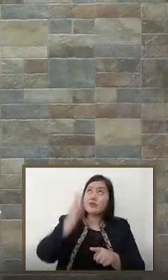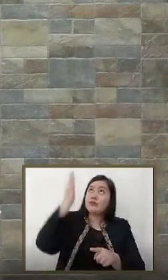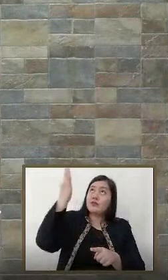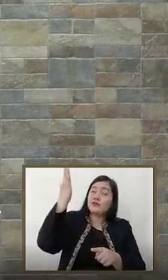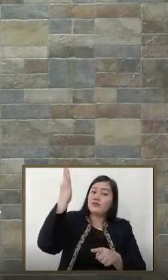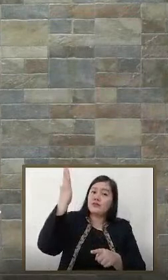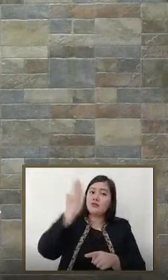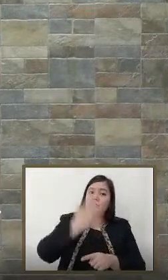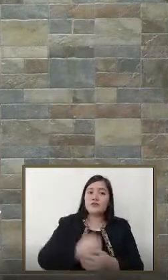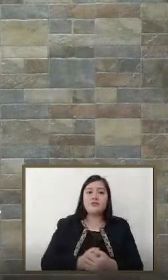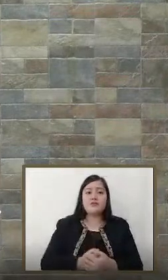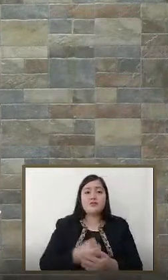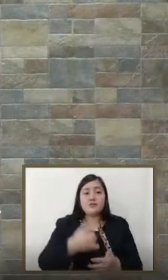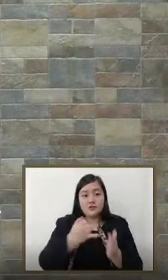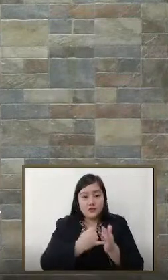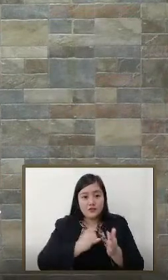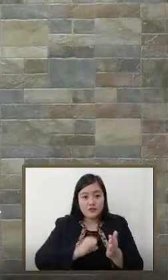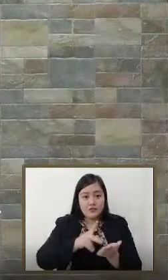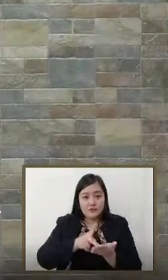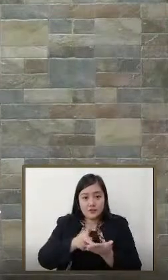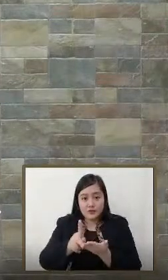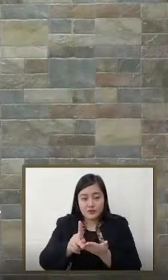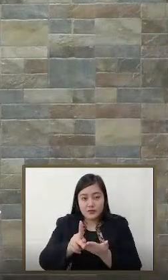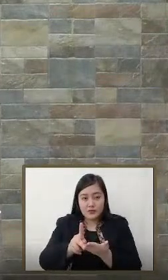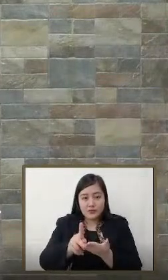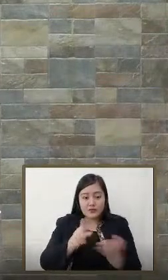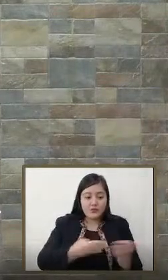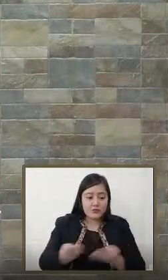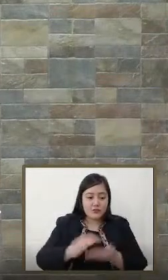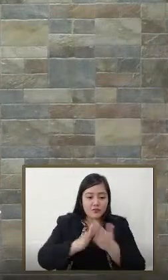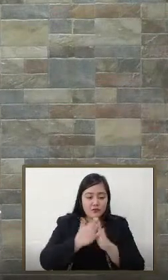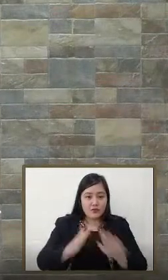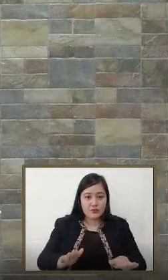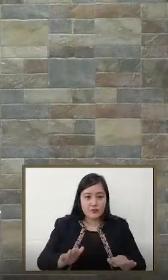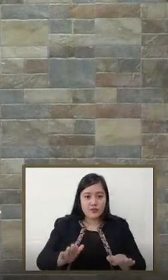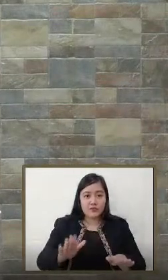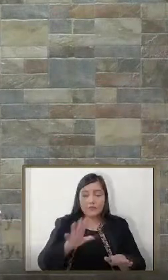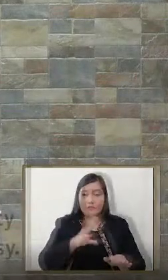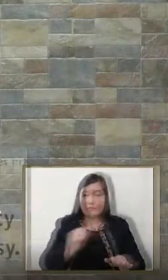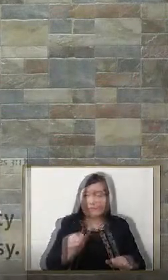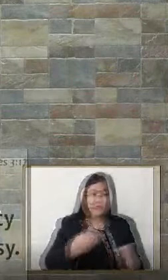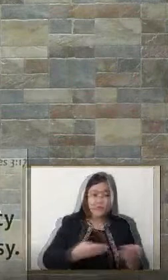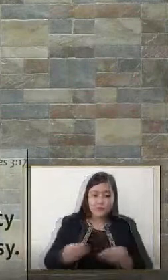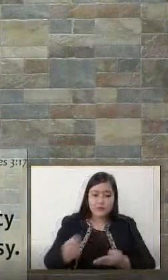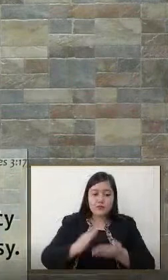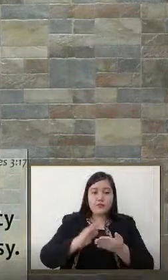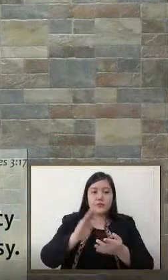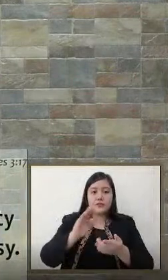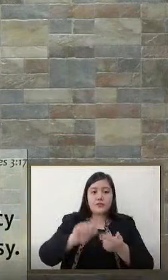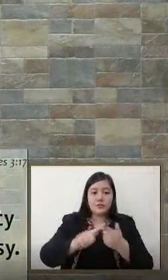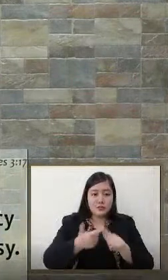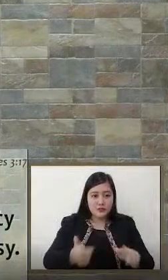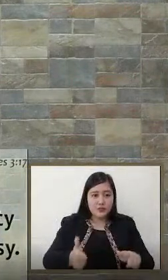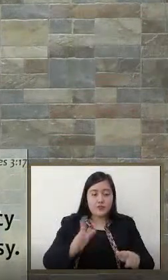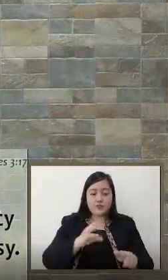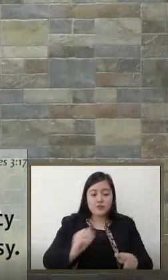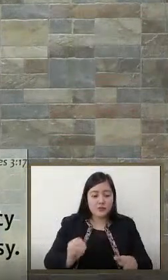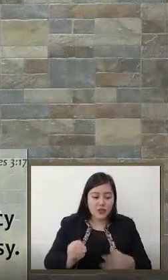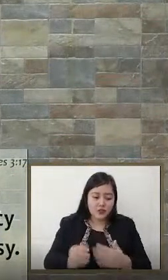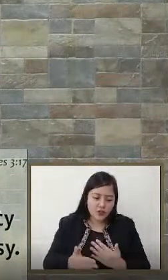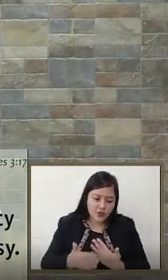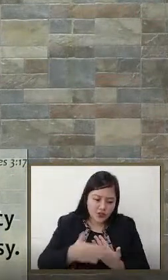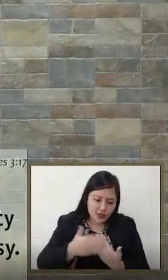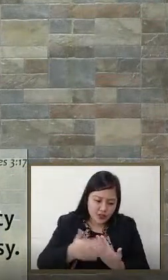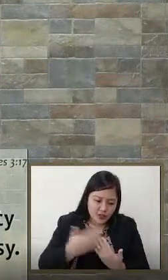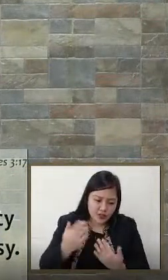You see, it is pure, it is what? Peaceable, it is what? Gentle and easy to be entreated.